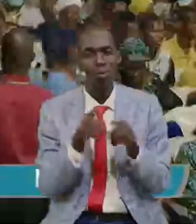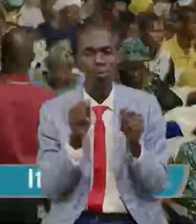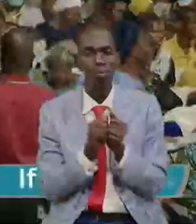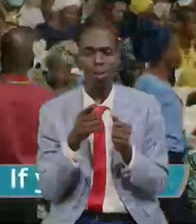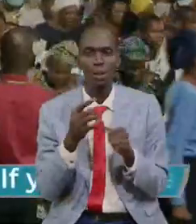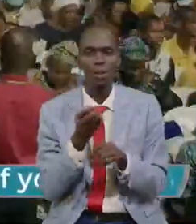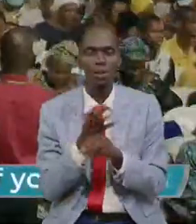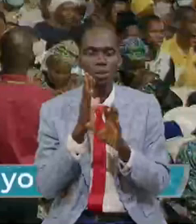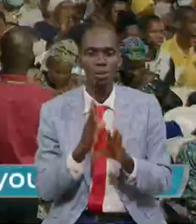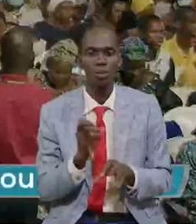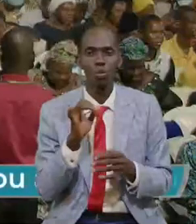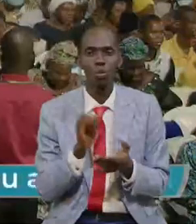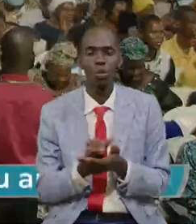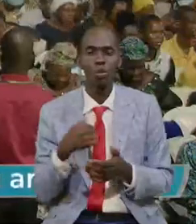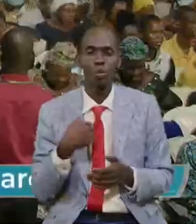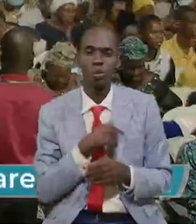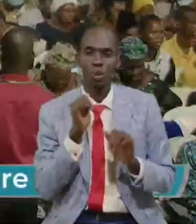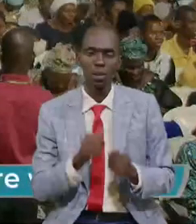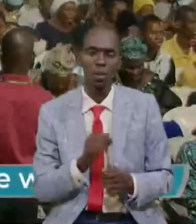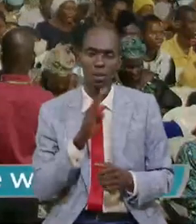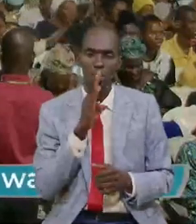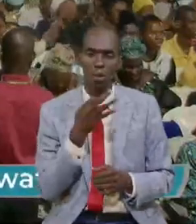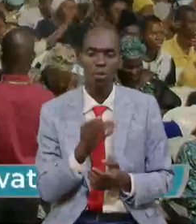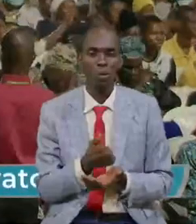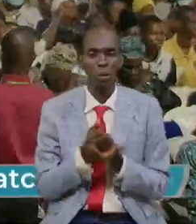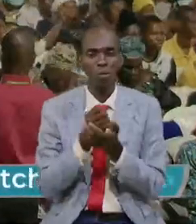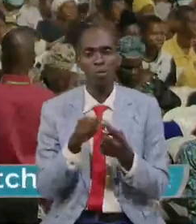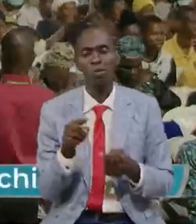Priez, coopérez avec les conseillers.